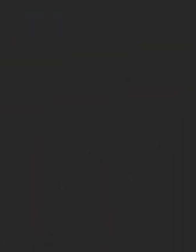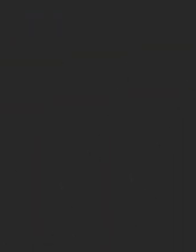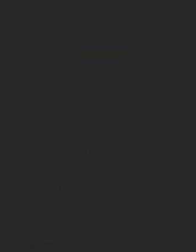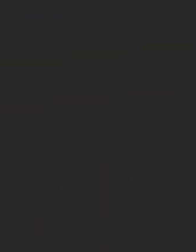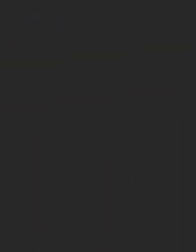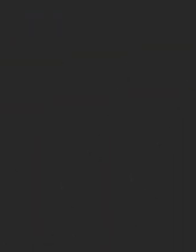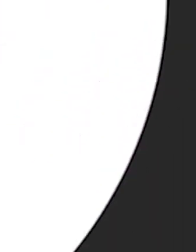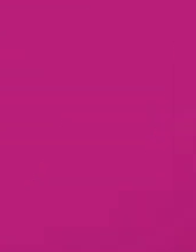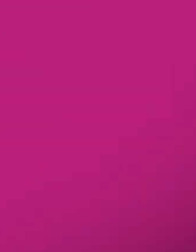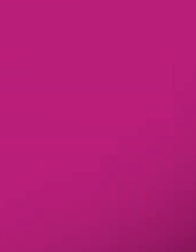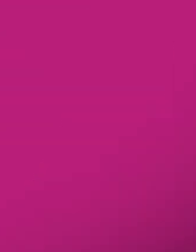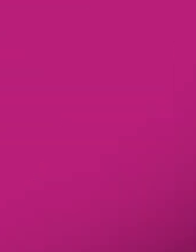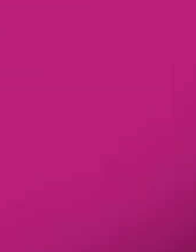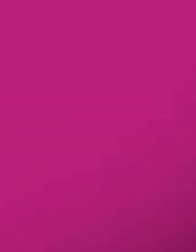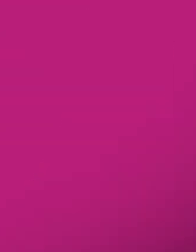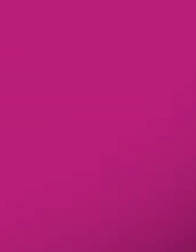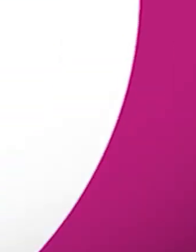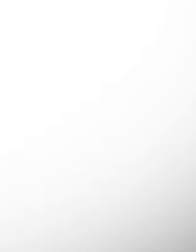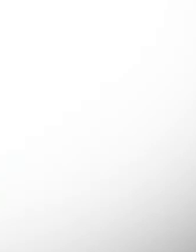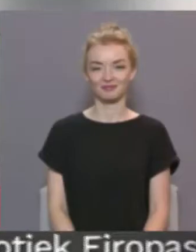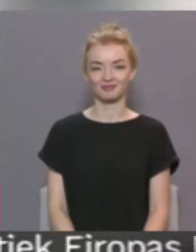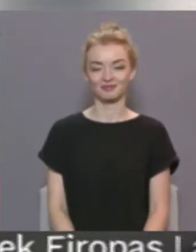Re! Viss ēters ir te!